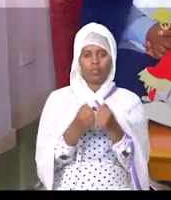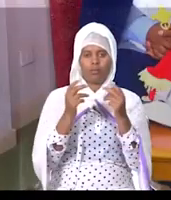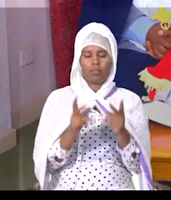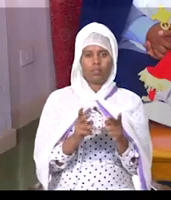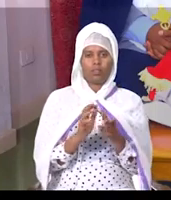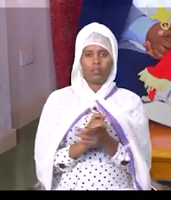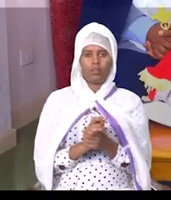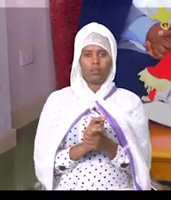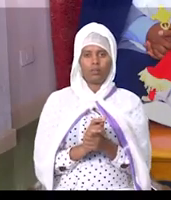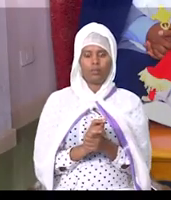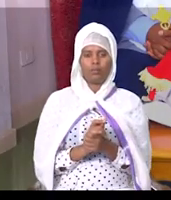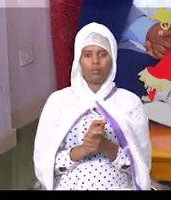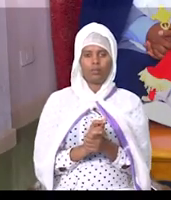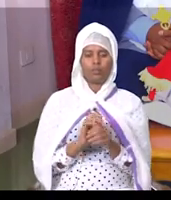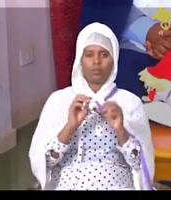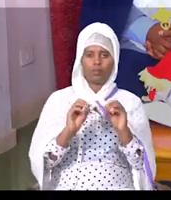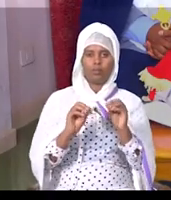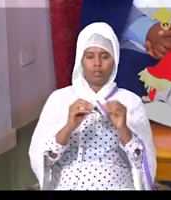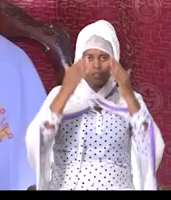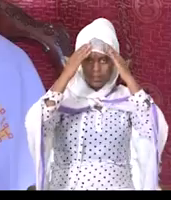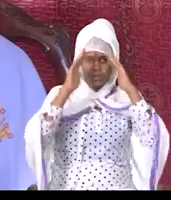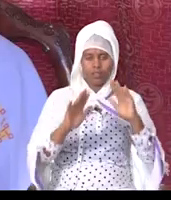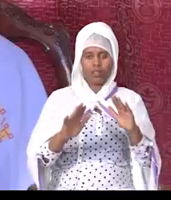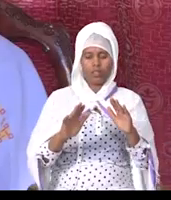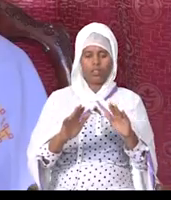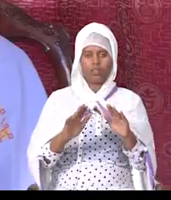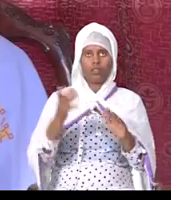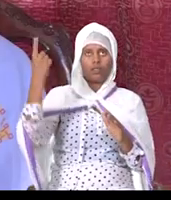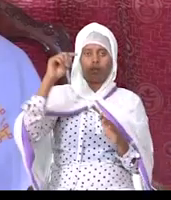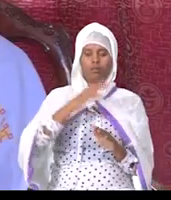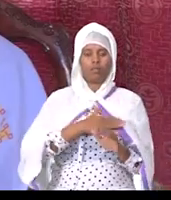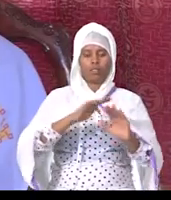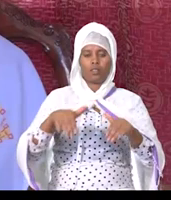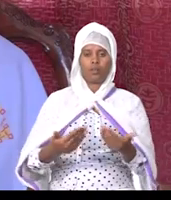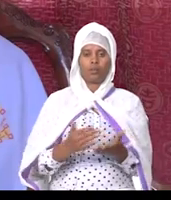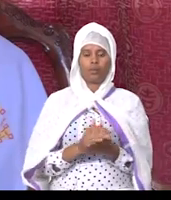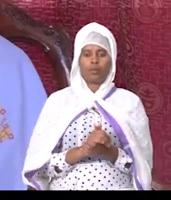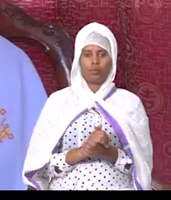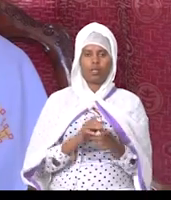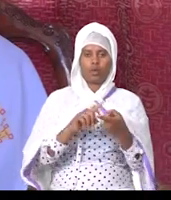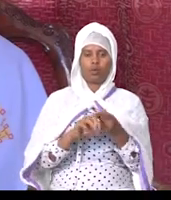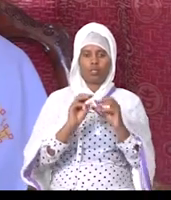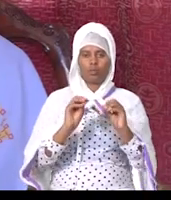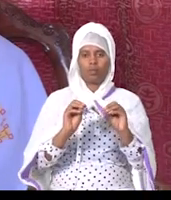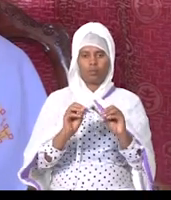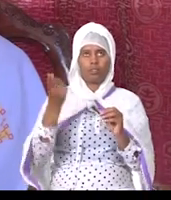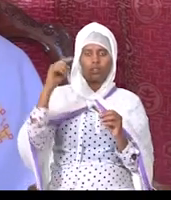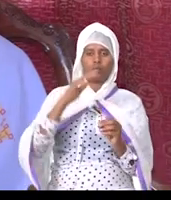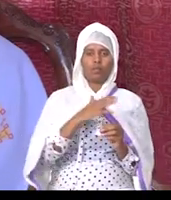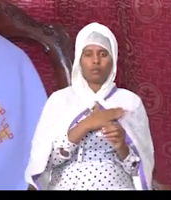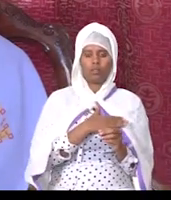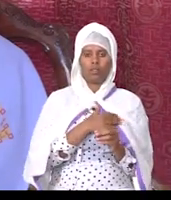በዚ ኣጋጣሚ ድማ ንዞም መምህራን ፀጋን በረኸትን እግዚኣብሔር ከብዝሓሎም ንሓወና መምህር